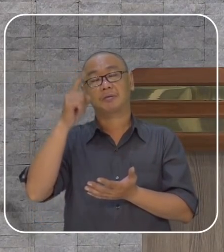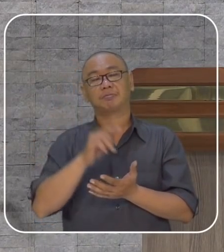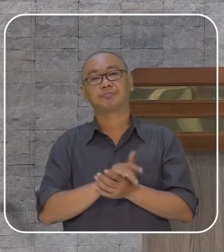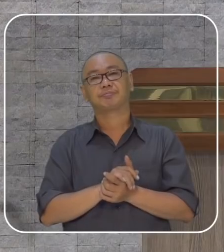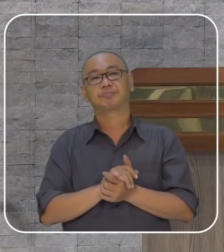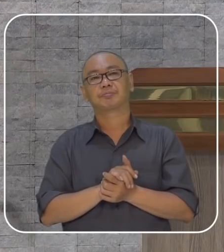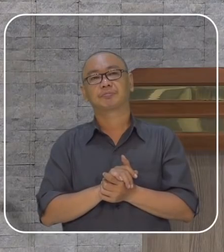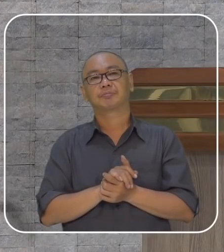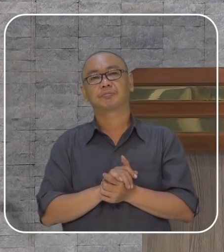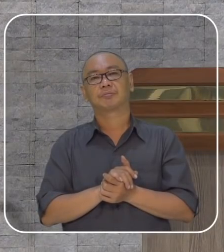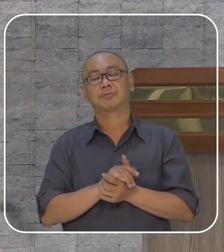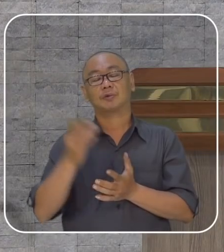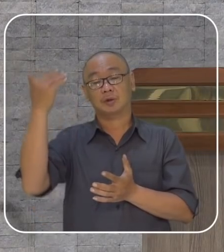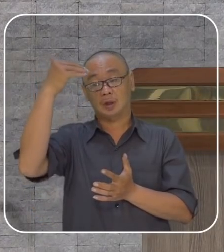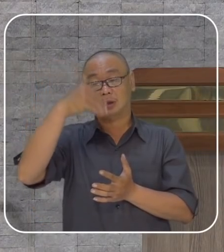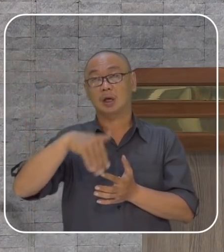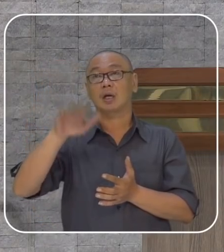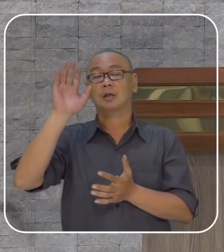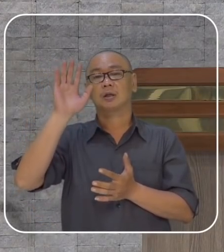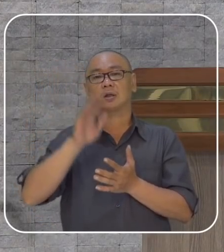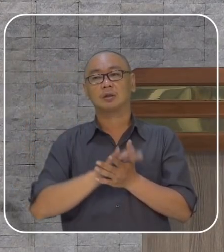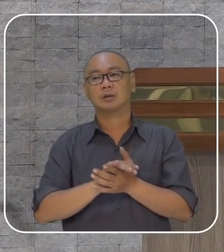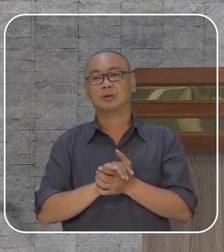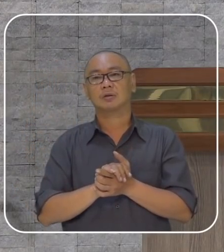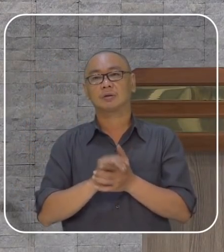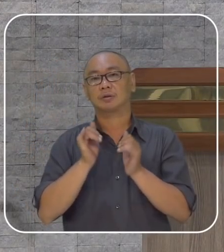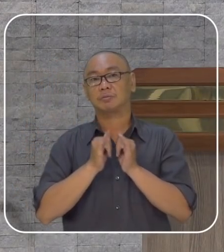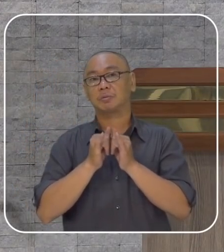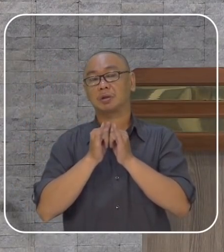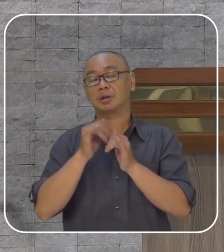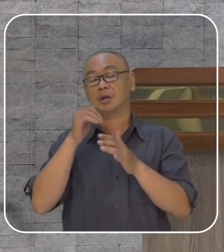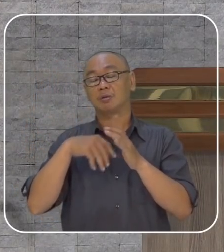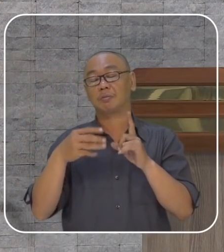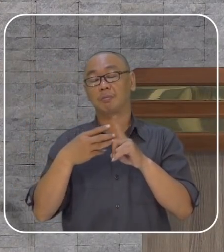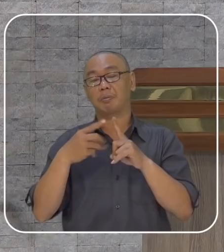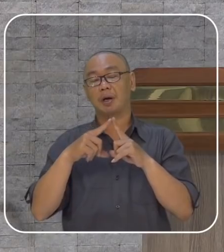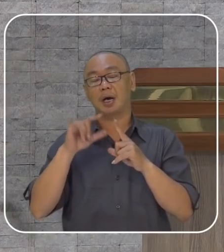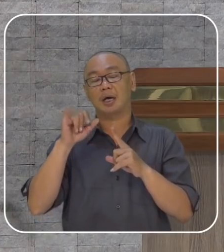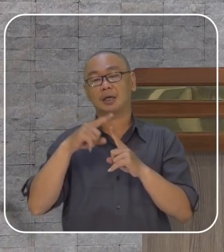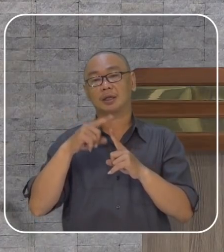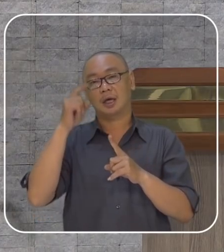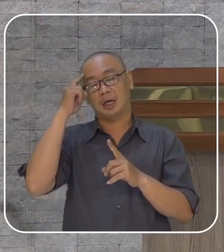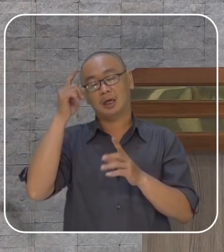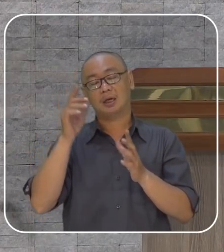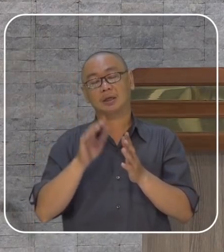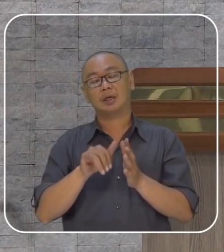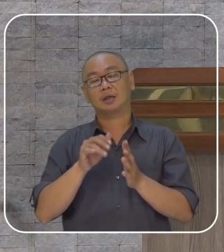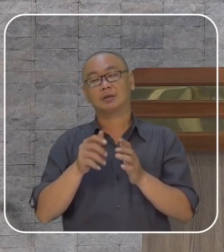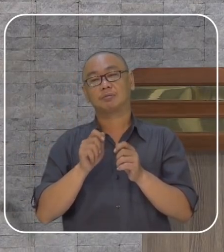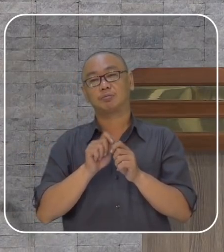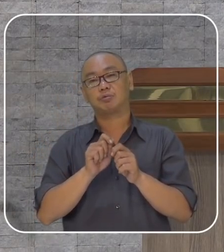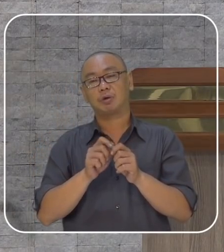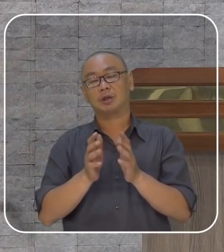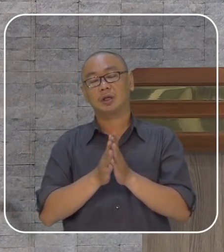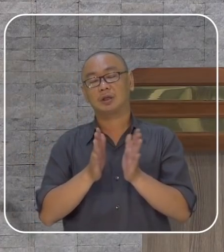Itu berarti bahwa dengan kedatangannya ibadat korban Bait Allah yang dibuat dan diatur